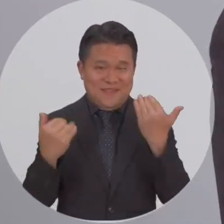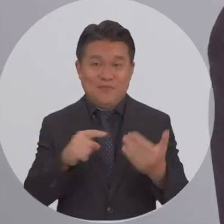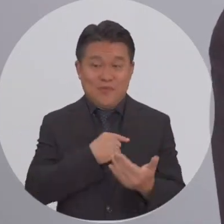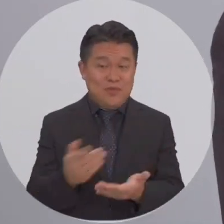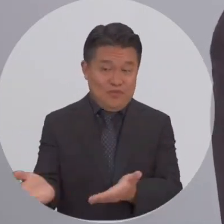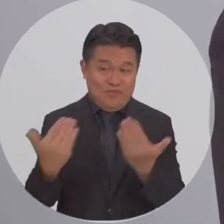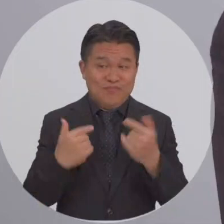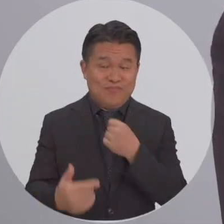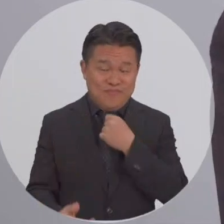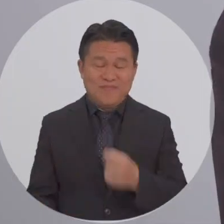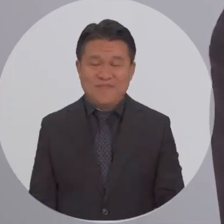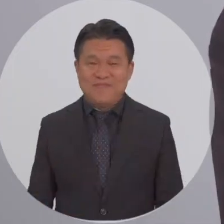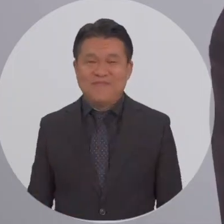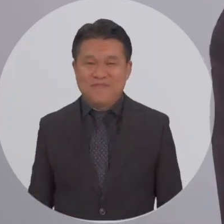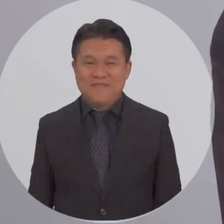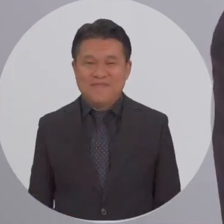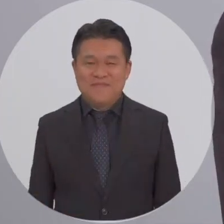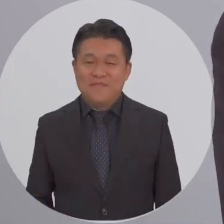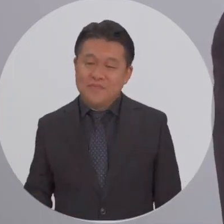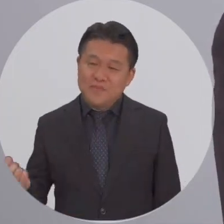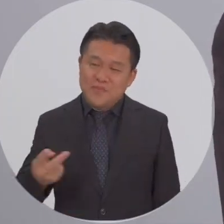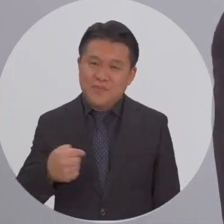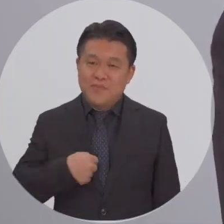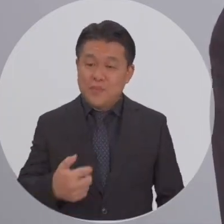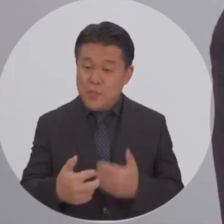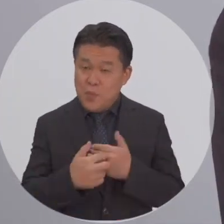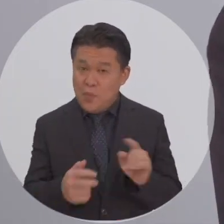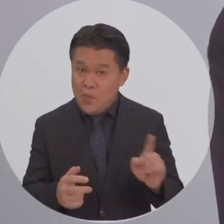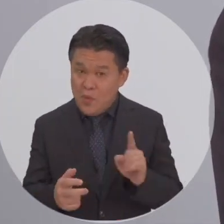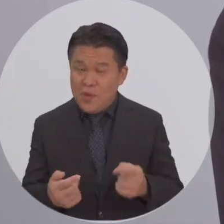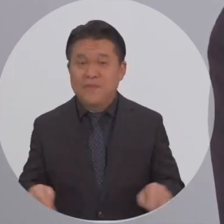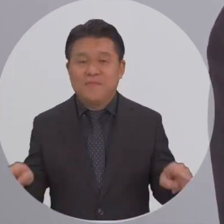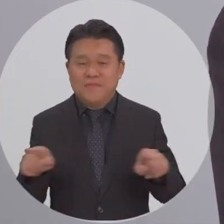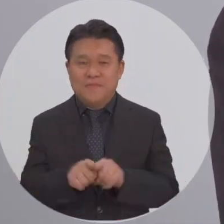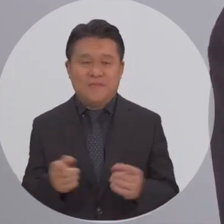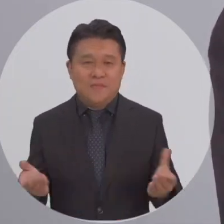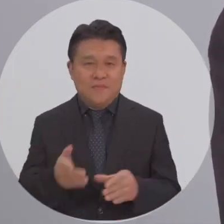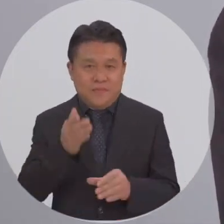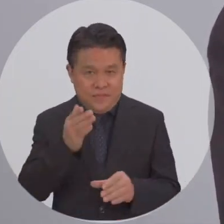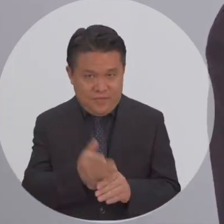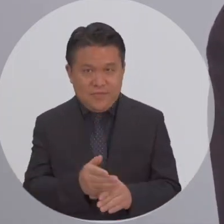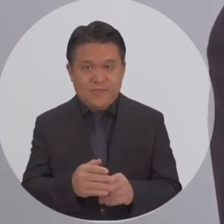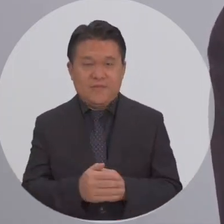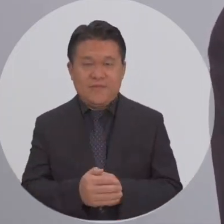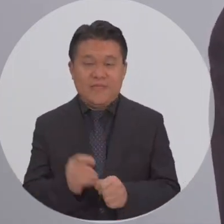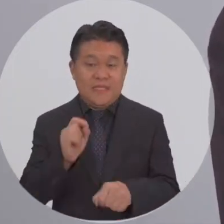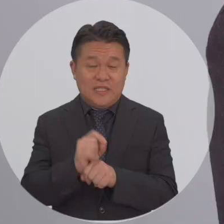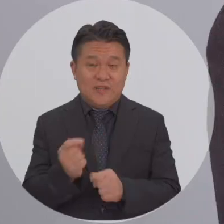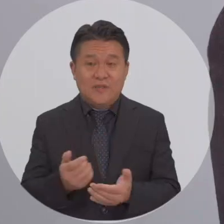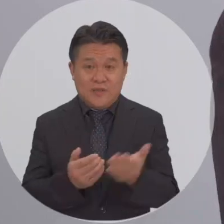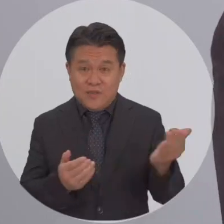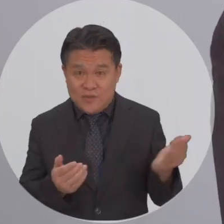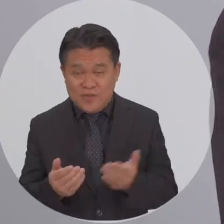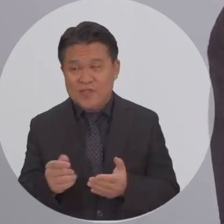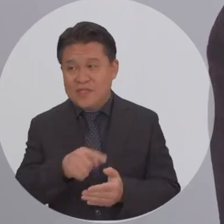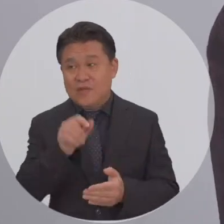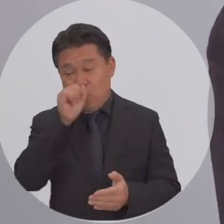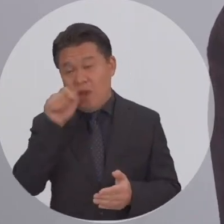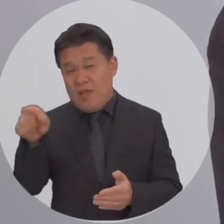우선적으로 제공할 생각이고, 또 우리 병원에서 함께 하고 있는 우리 직원들 또한 무척